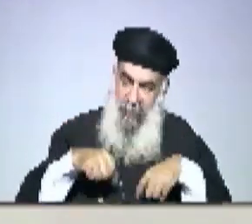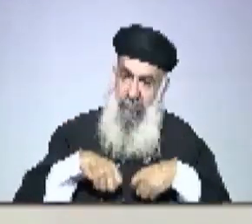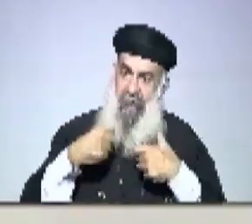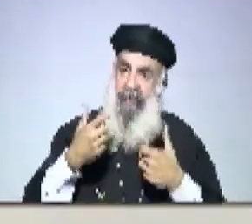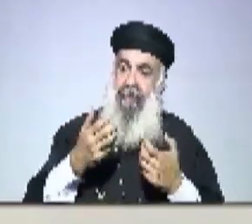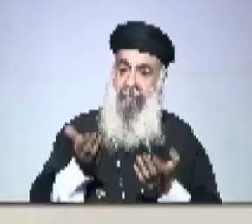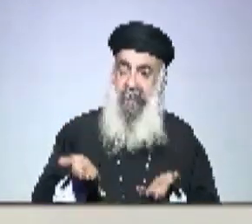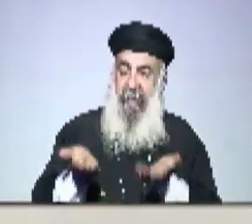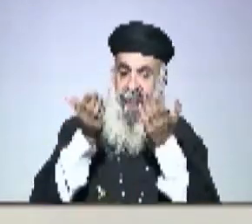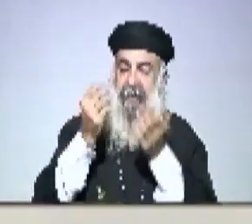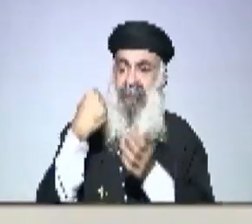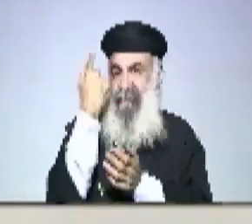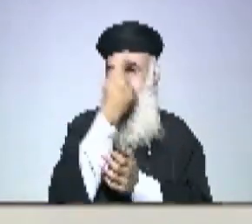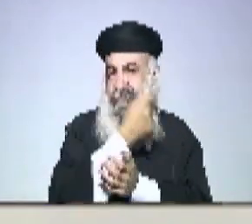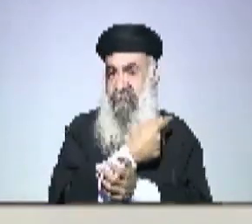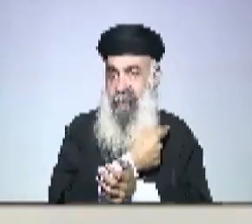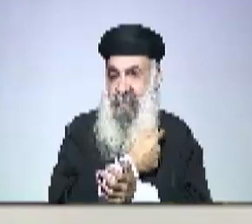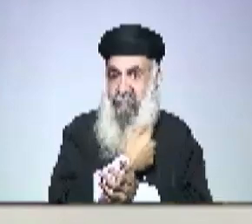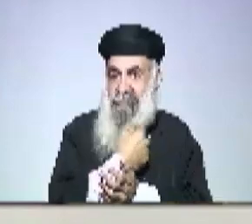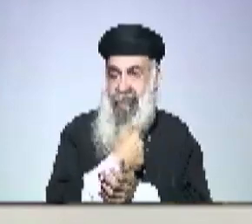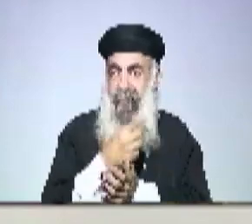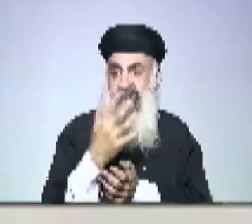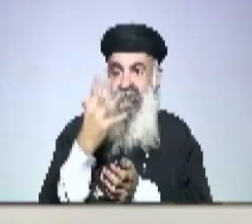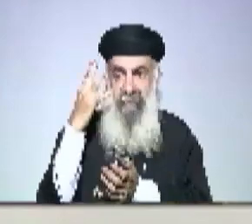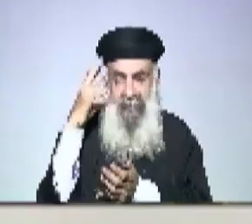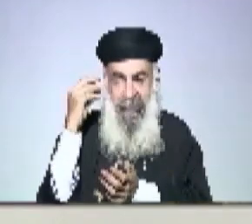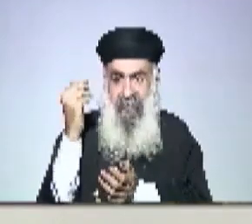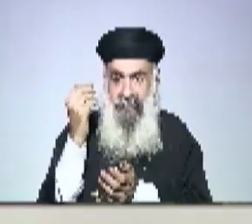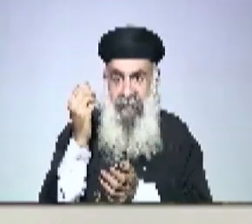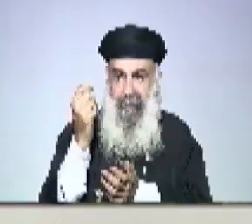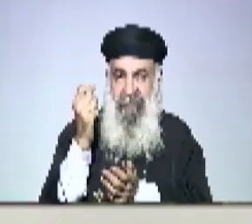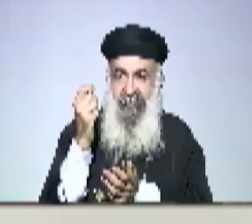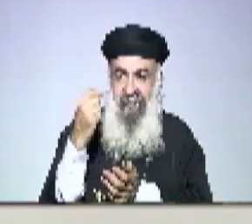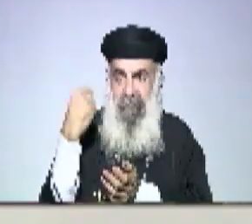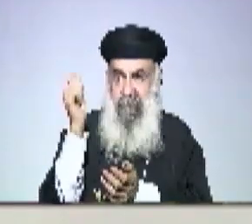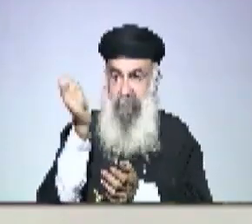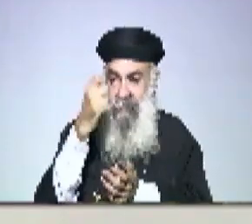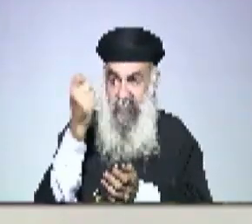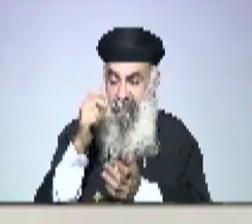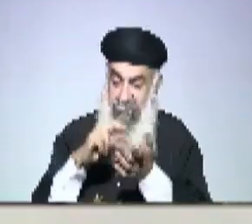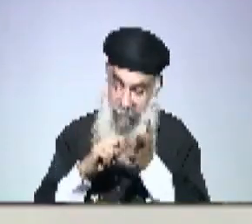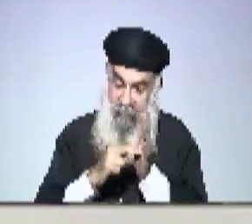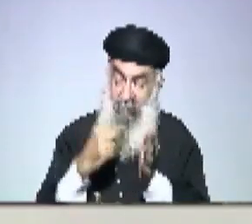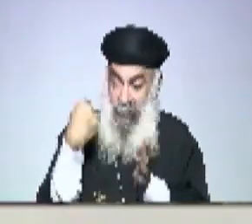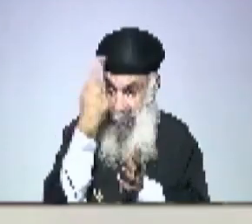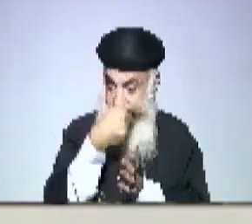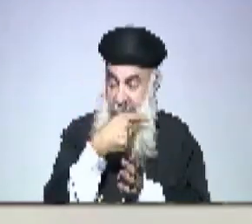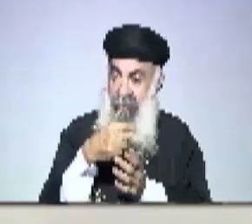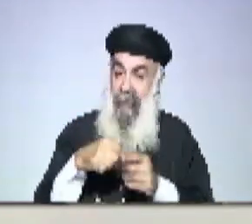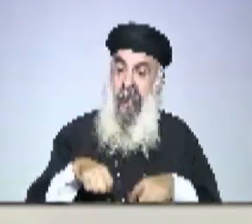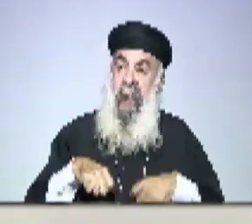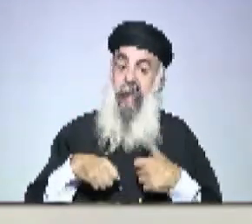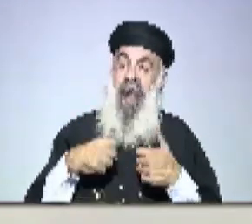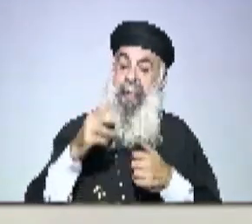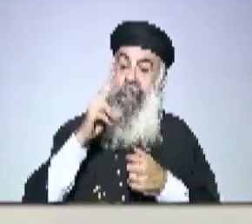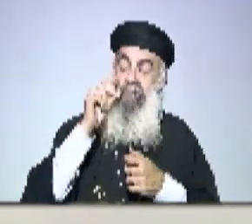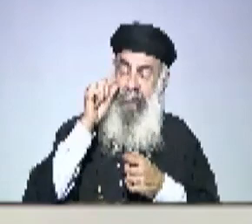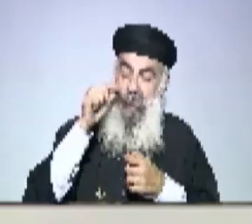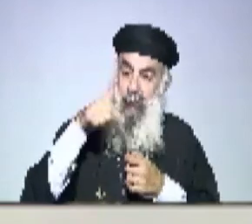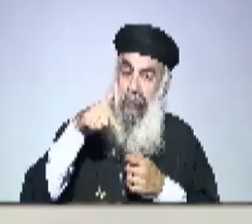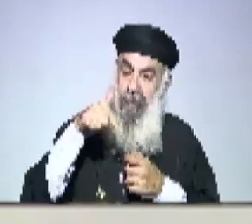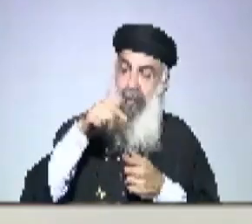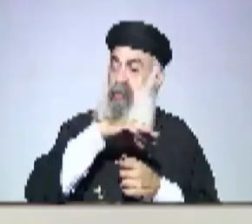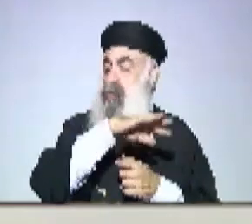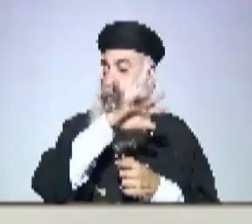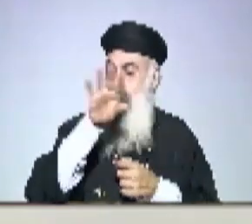طلعت قديسين انت ناسيين ان المزامير دي بتعمل قديسين ده حياه البابا كرولس اللي هو رجل الصلاه كانت